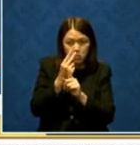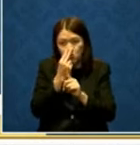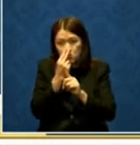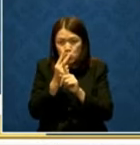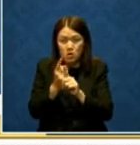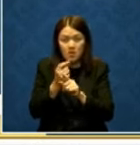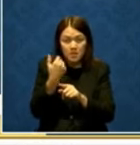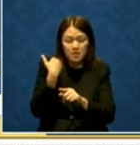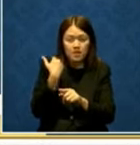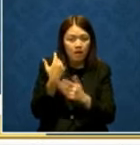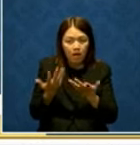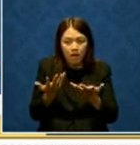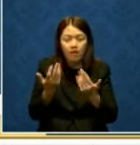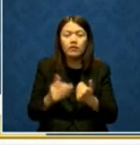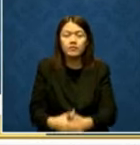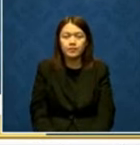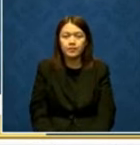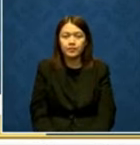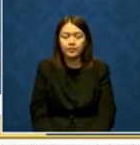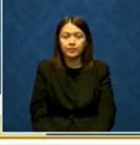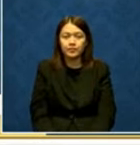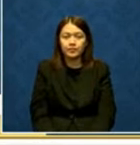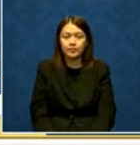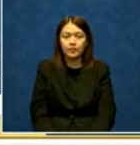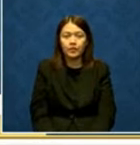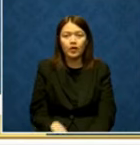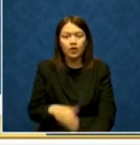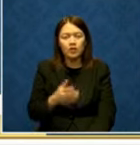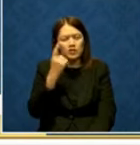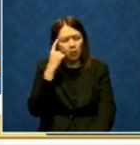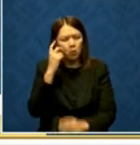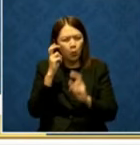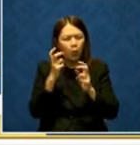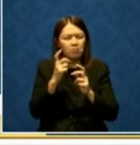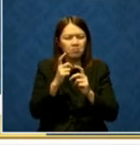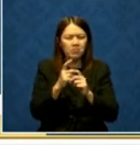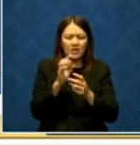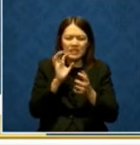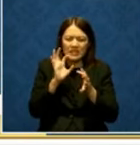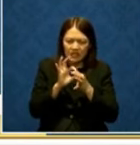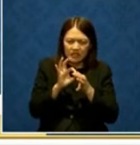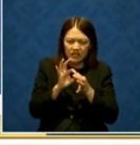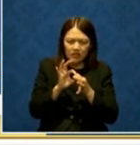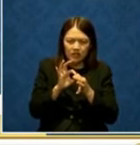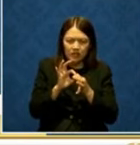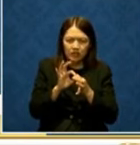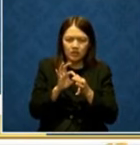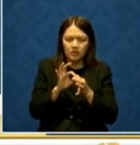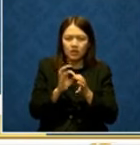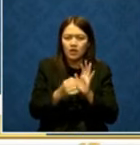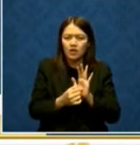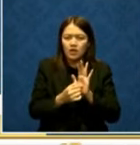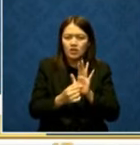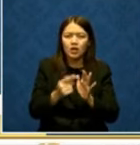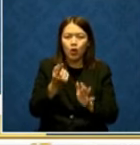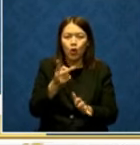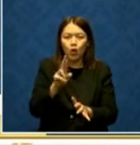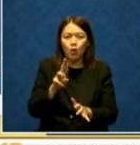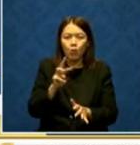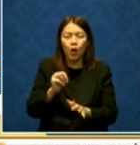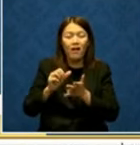ประเด็นแบบนี้เนี่ยอย่างไรนะครับหรือว่าอย่างจะเป็นอีกเรื่องนึงนะครับก็คือเรื่องของการที่มีการเสนอให้พรม